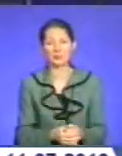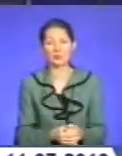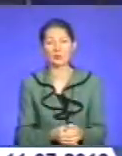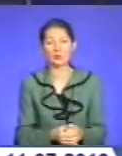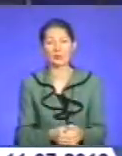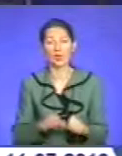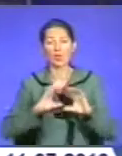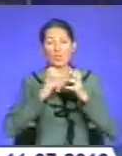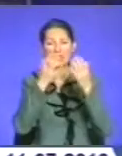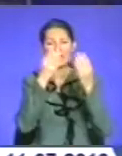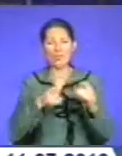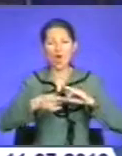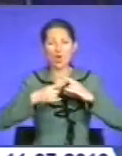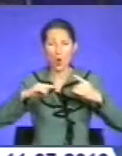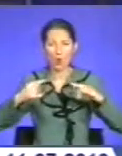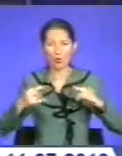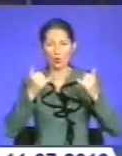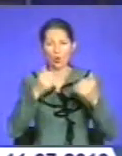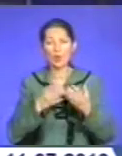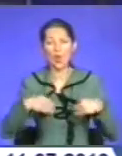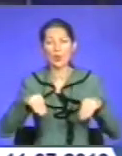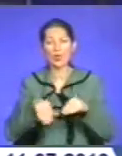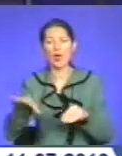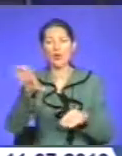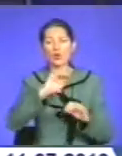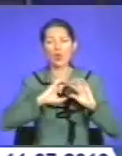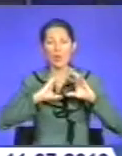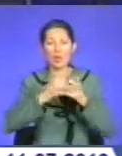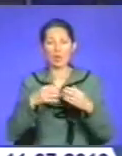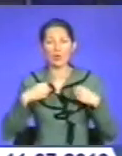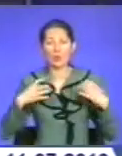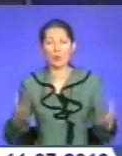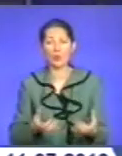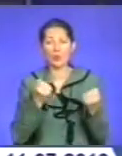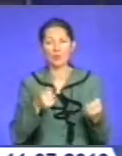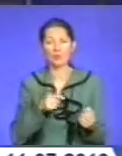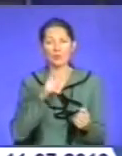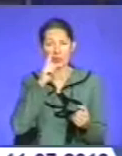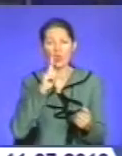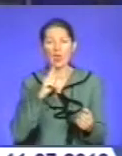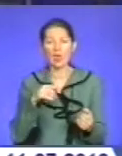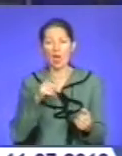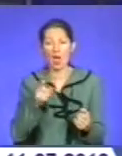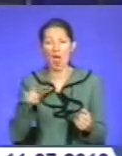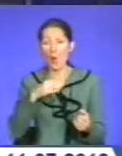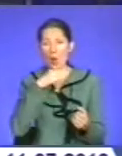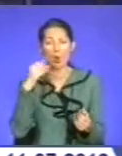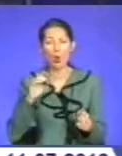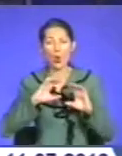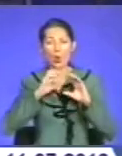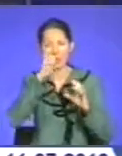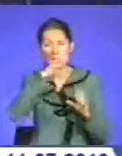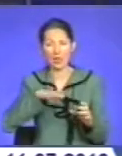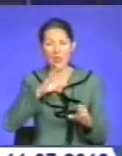день. Всесвітній день шоколаду сьогодні об'єднав цілу планету. Свято підтримують ласуни багатьох країн світу. Науковці давно довели, у